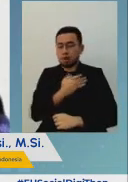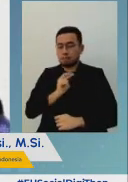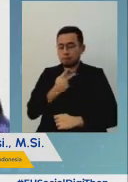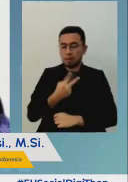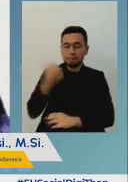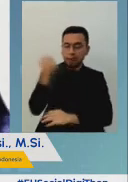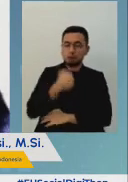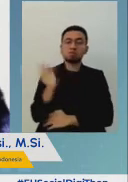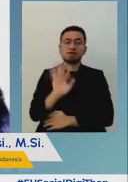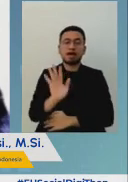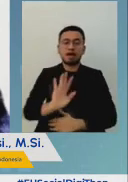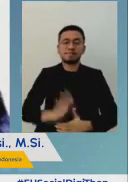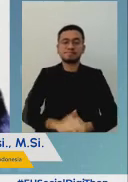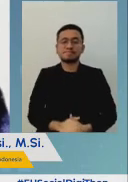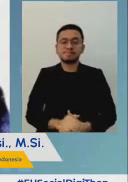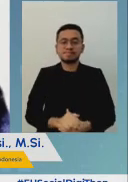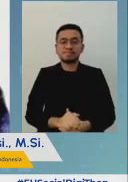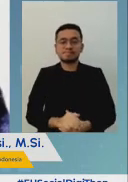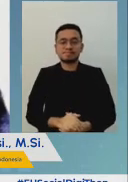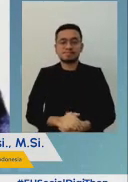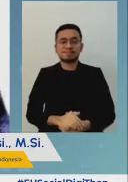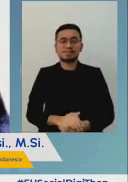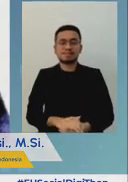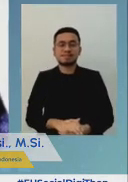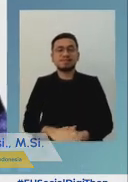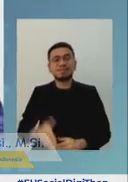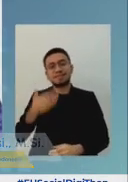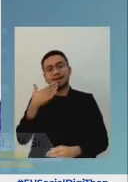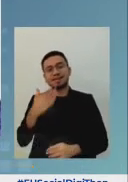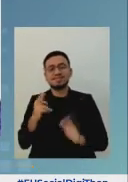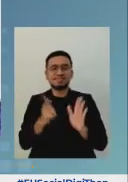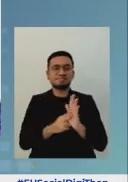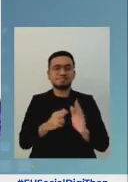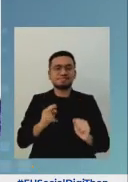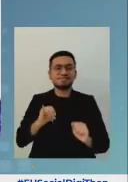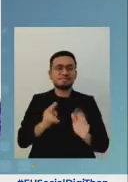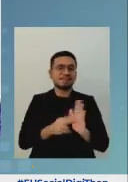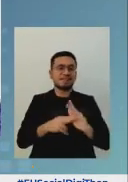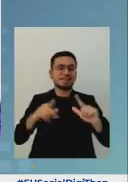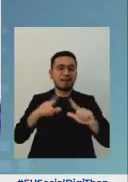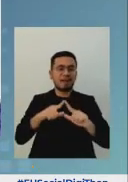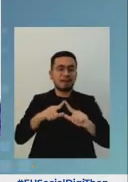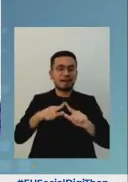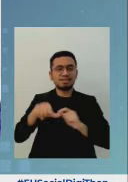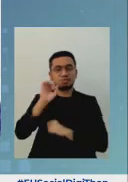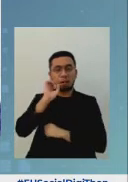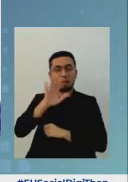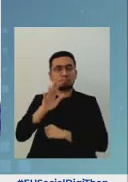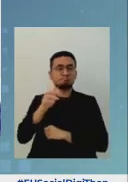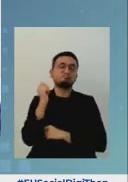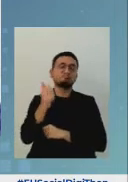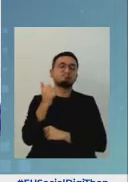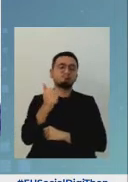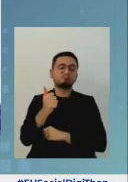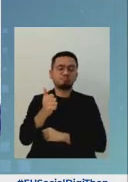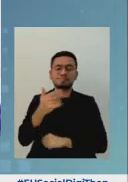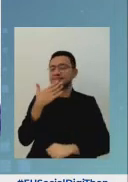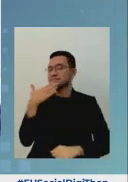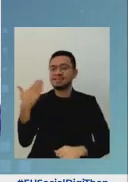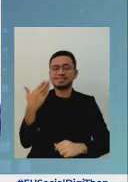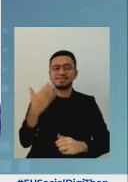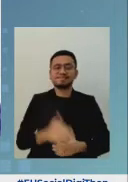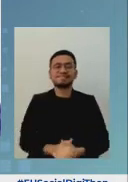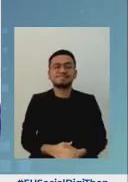Baik, terima kasih Mbak Nina untuk jawaban-jawaban yang sangat ciamik